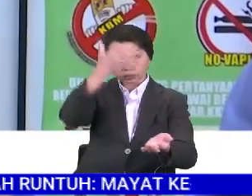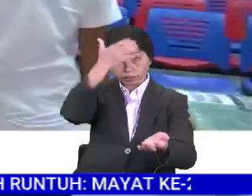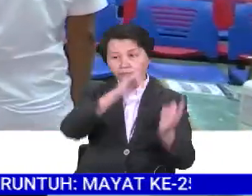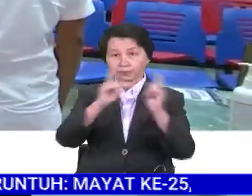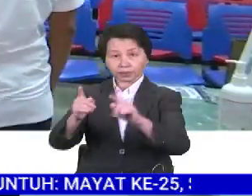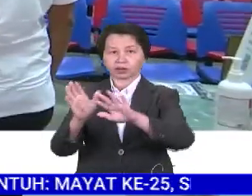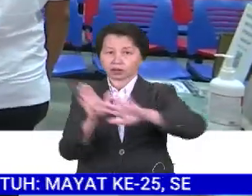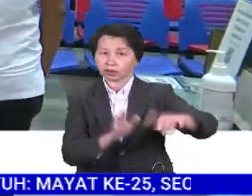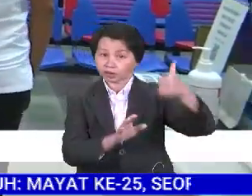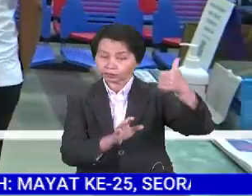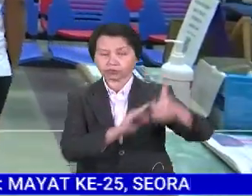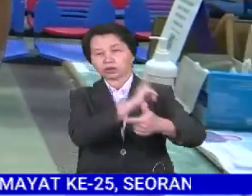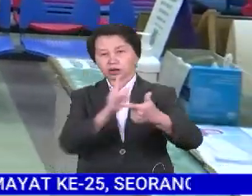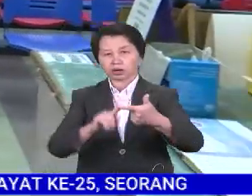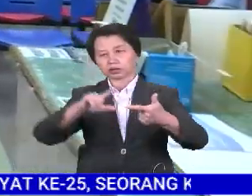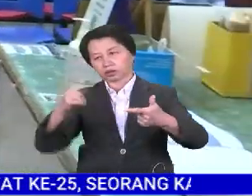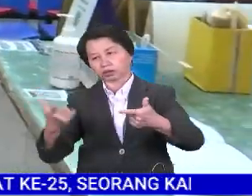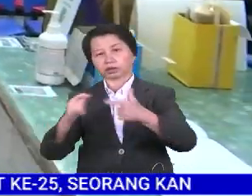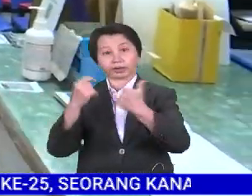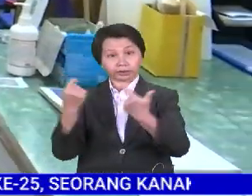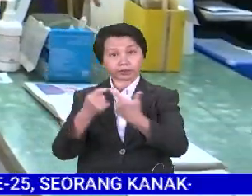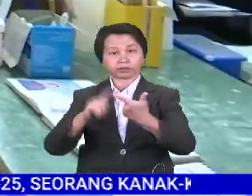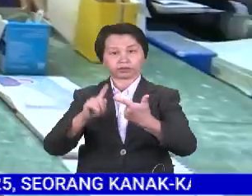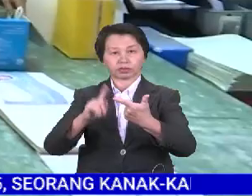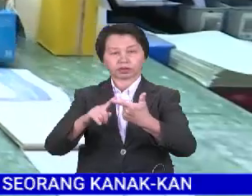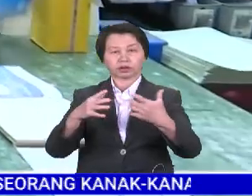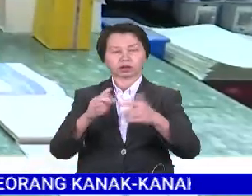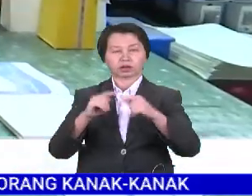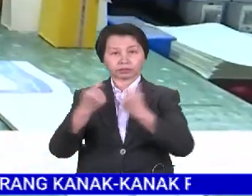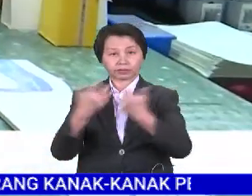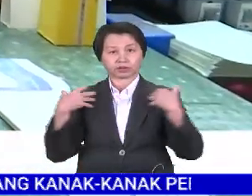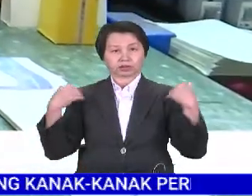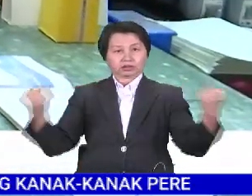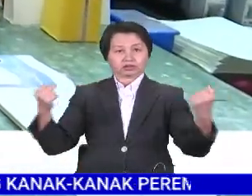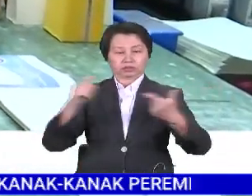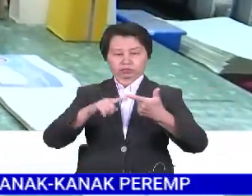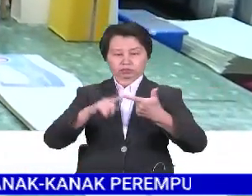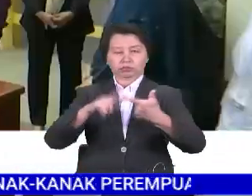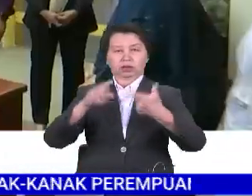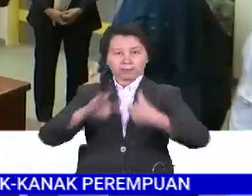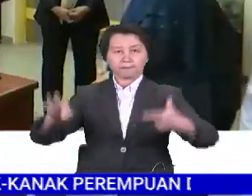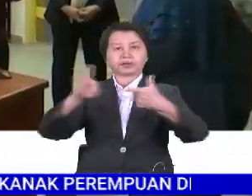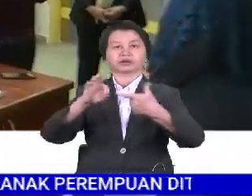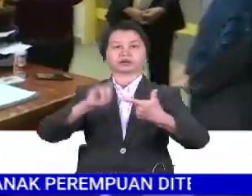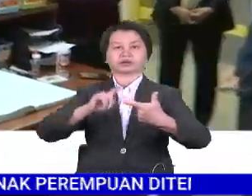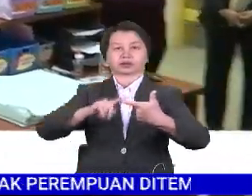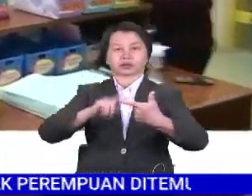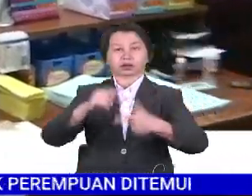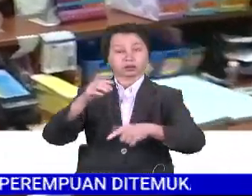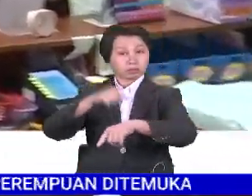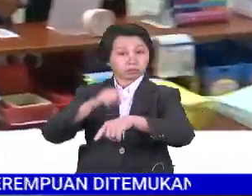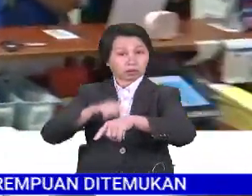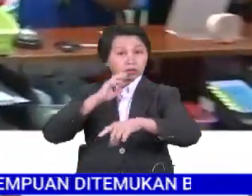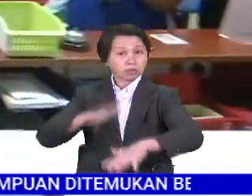tadi, ada lagi satu pasukan yang saya sebutkan pasukan kesihatan. Jadi pasukan ini sangat penting sebenarnya sebab semasa